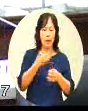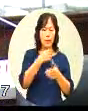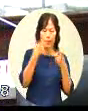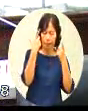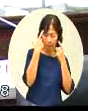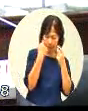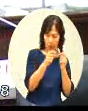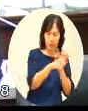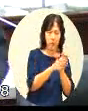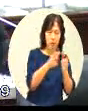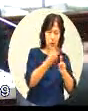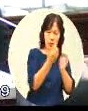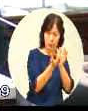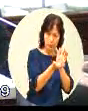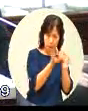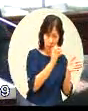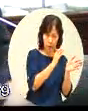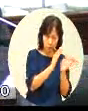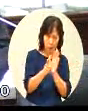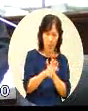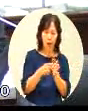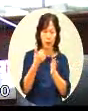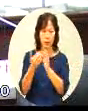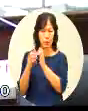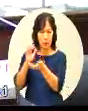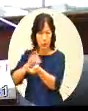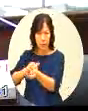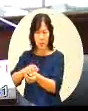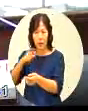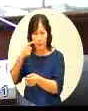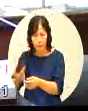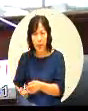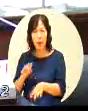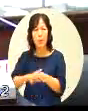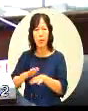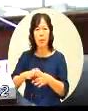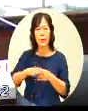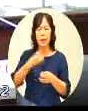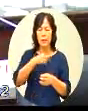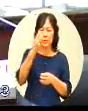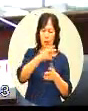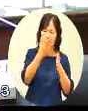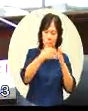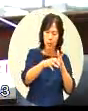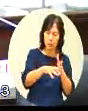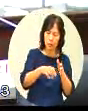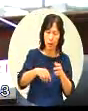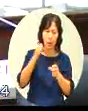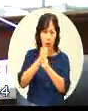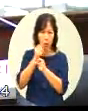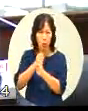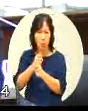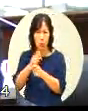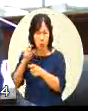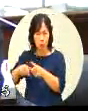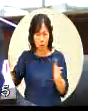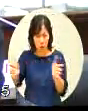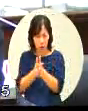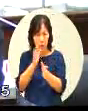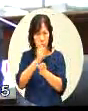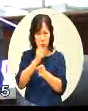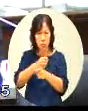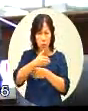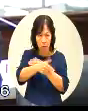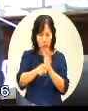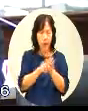治疗嘛。好，防疫基金。第二个，我们在产学合作的过程当中，我们有必要未来